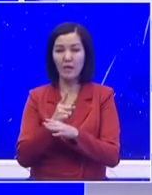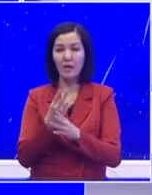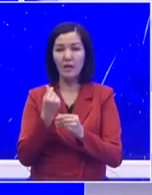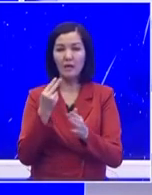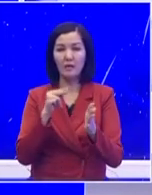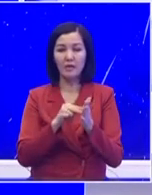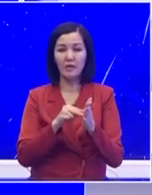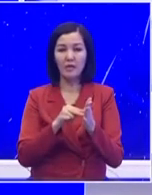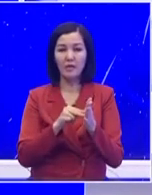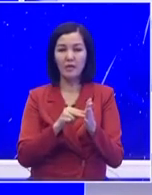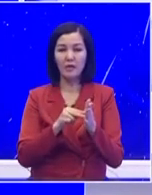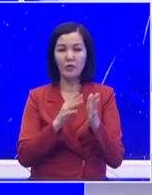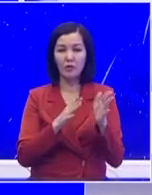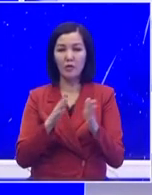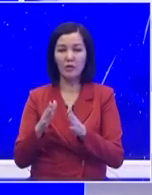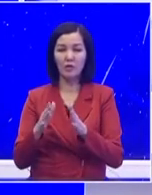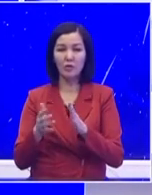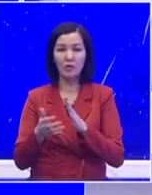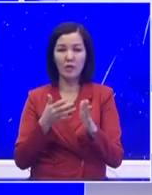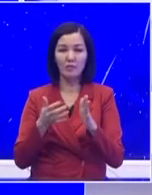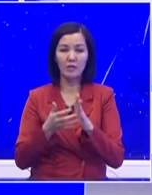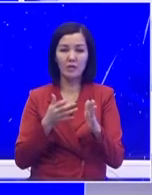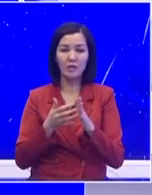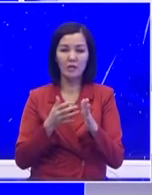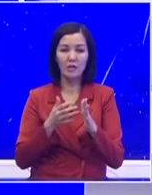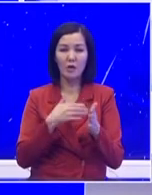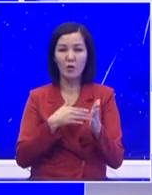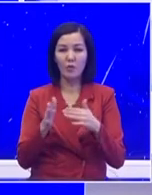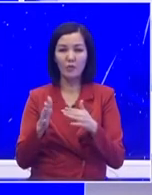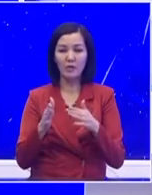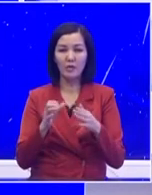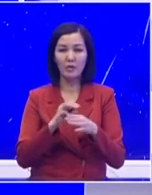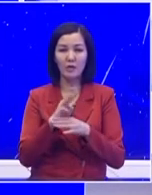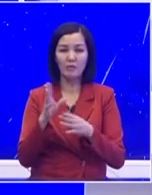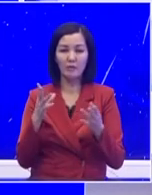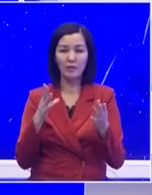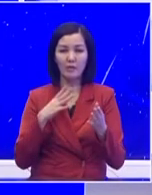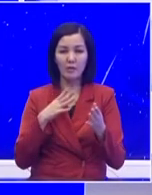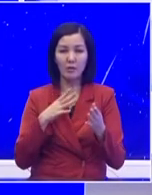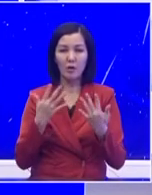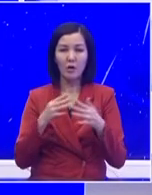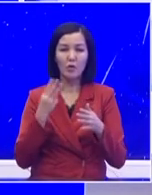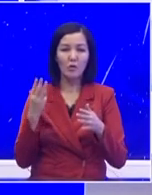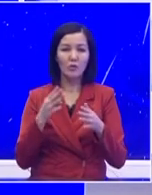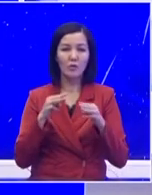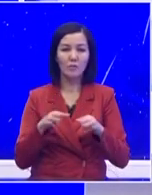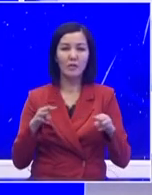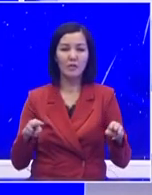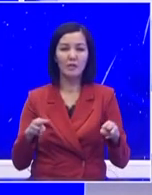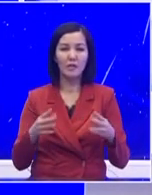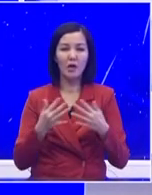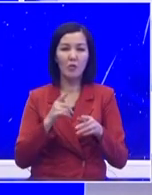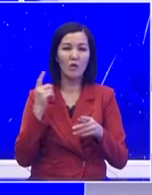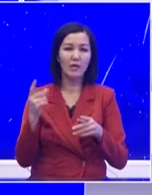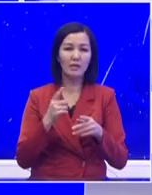ішкі нарықтағы тапшылықты жойып, мал басының көбеюіне жол ашу. Әйтсе де ауыл шаруашылығы министрлігінің бұл шешіміне қатысты